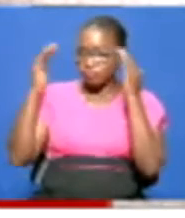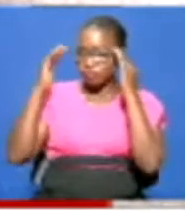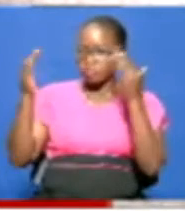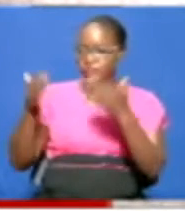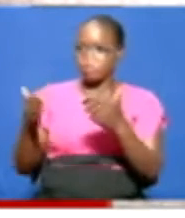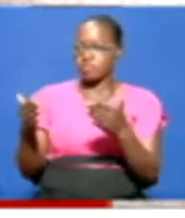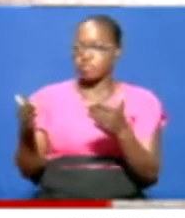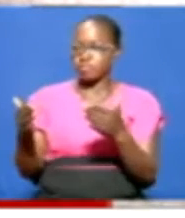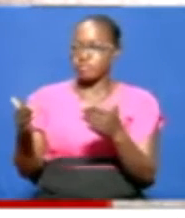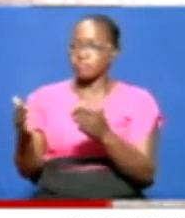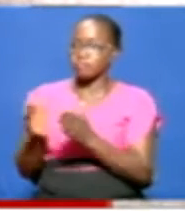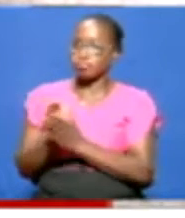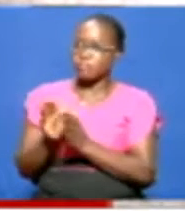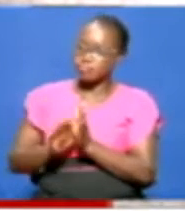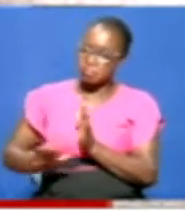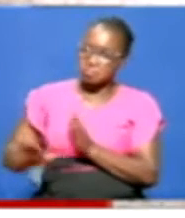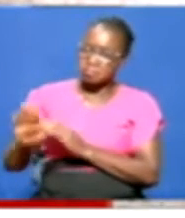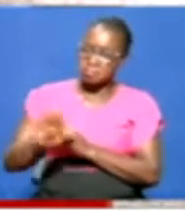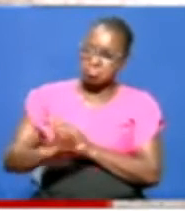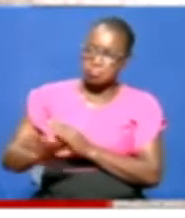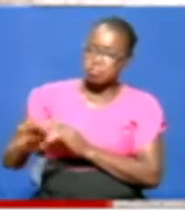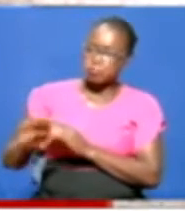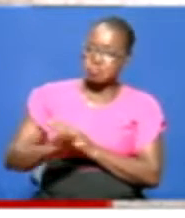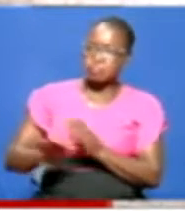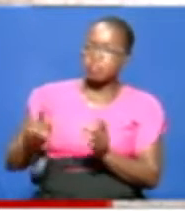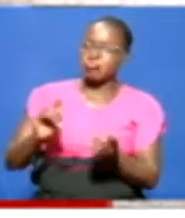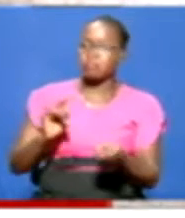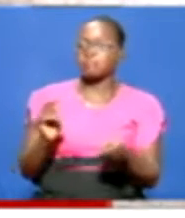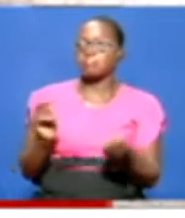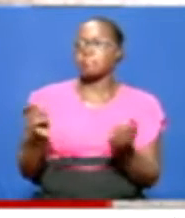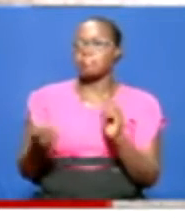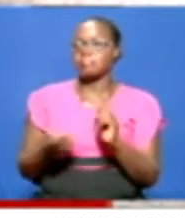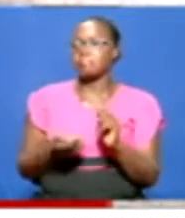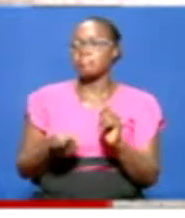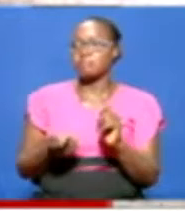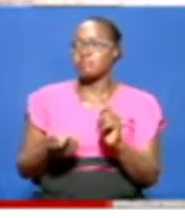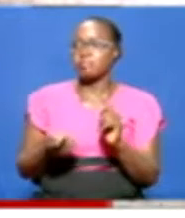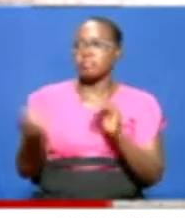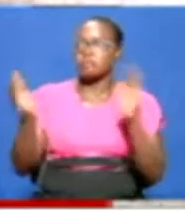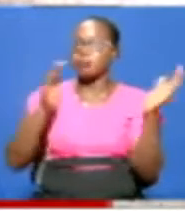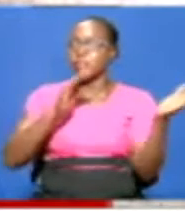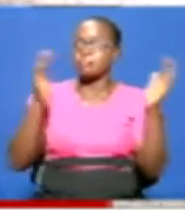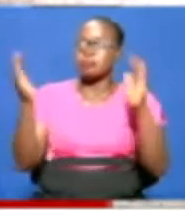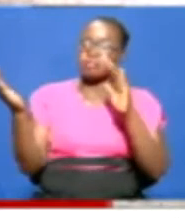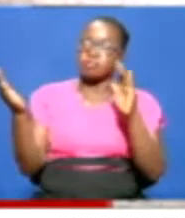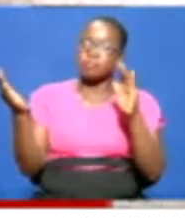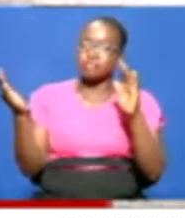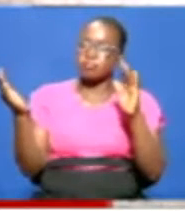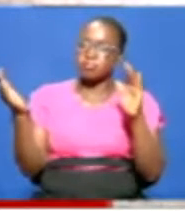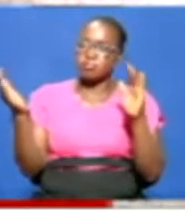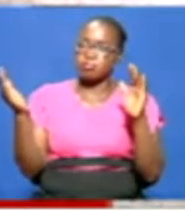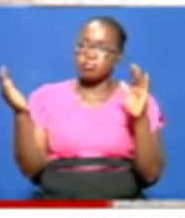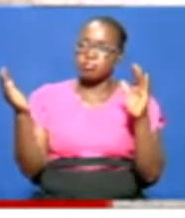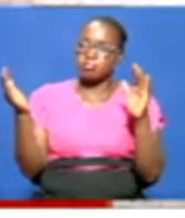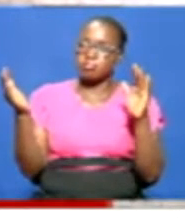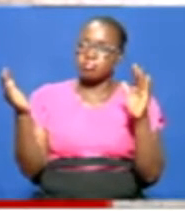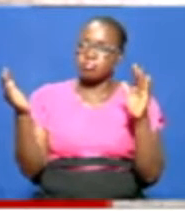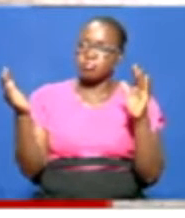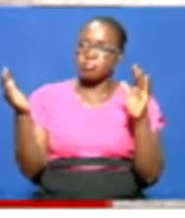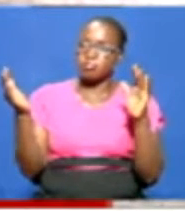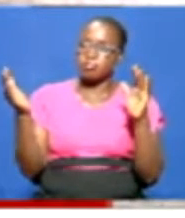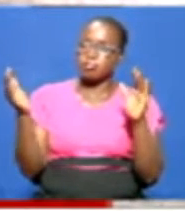ya mazingira, mambo ya ubadilishaji wa wanasema hewa, climate change kwa jumla, hilo pia